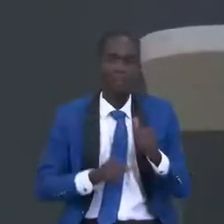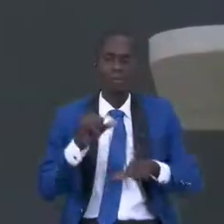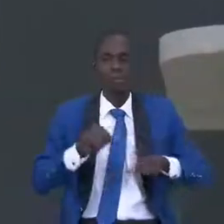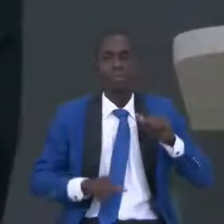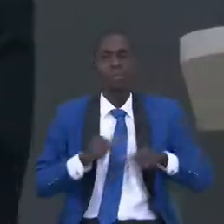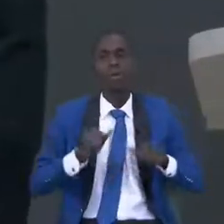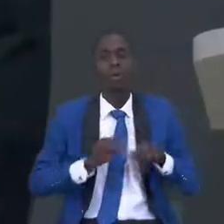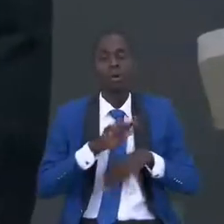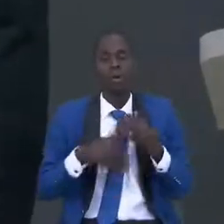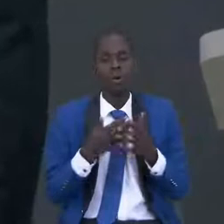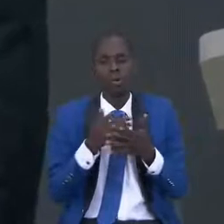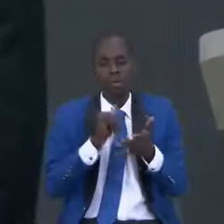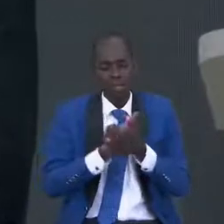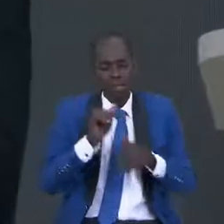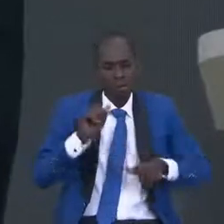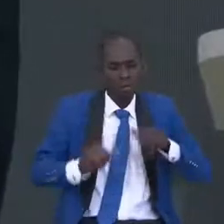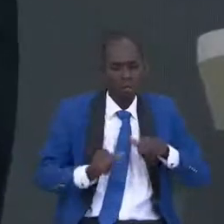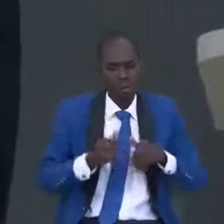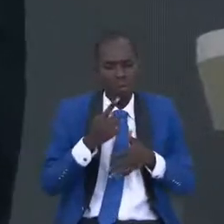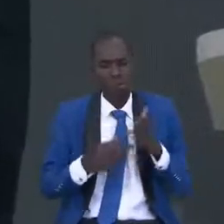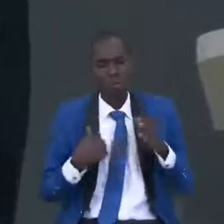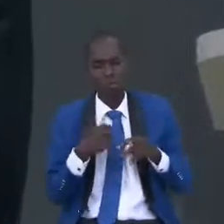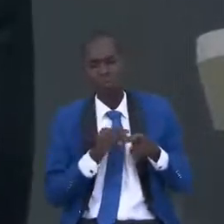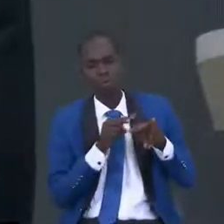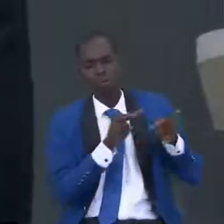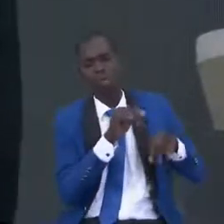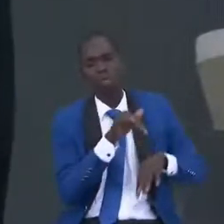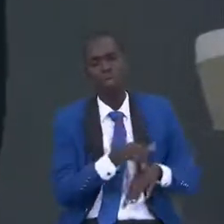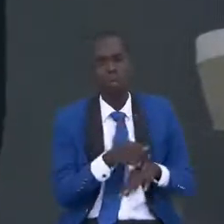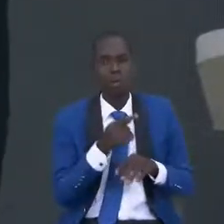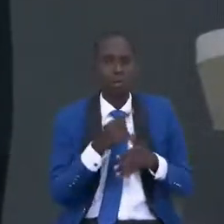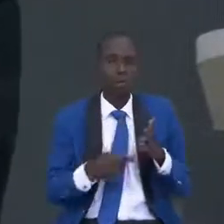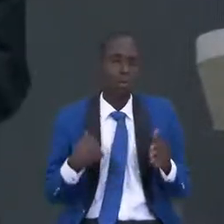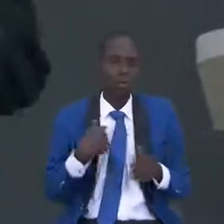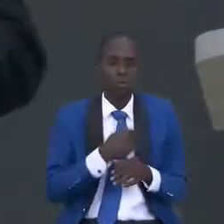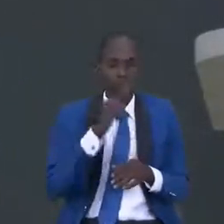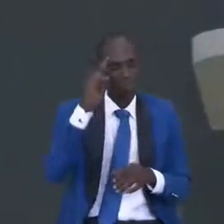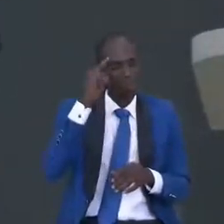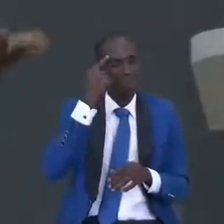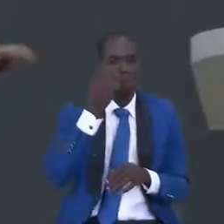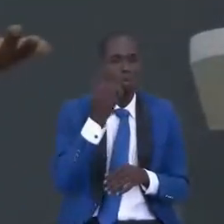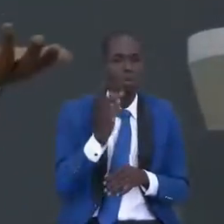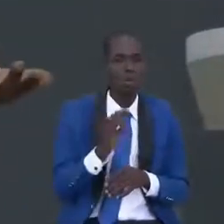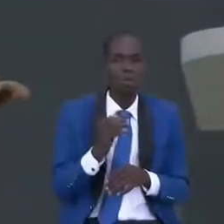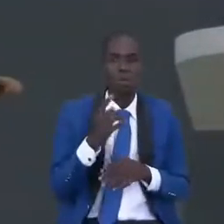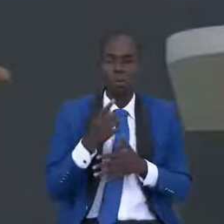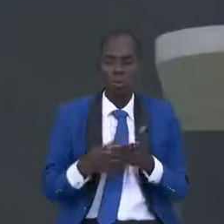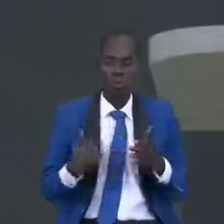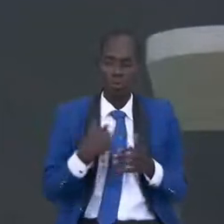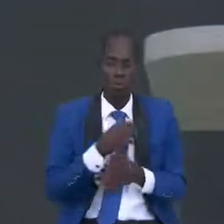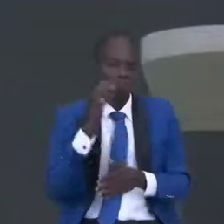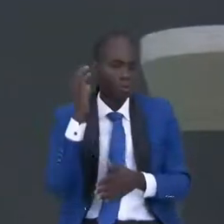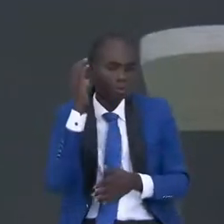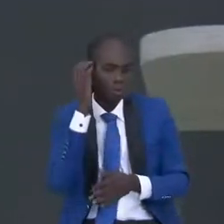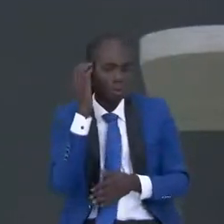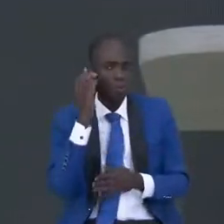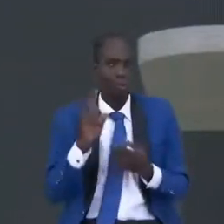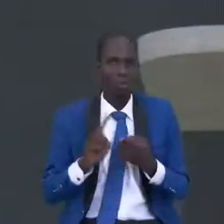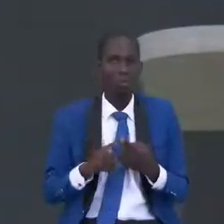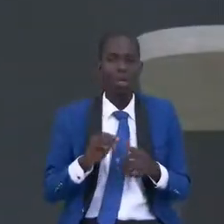Toute l'incrédulité que nous considérons, ce que à quoi nous pensons, ce que nous écoutons, ce que